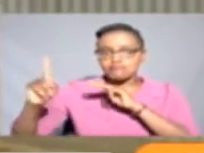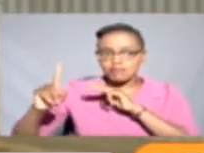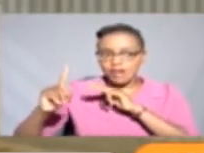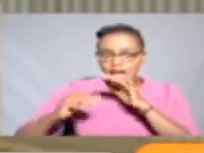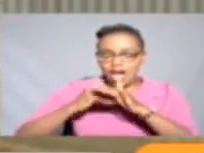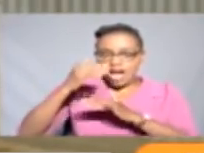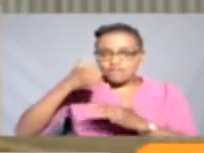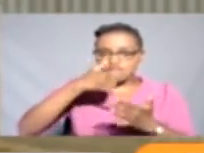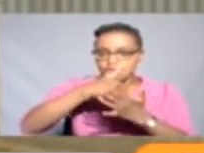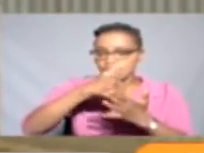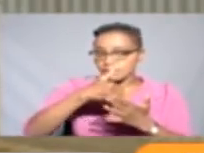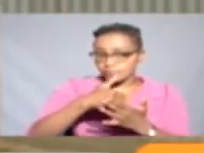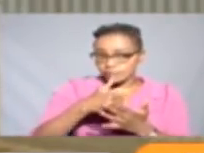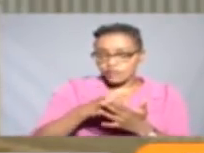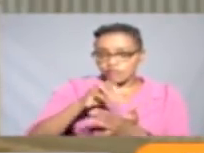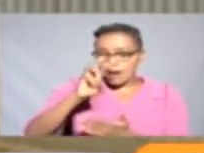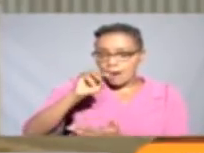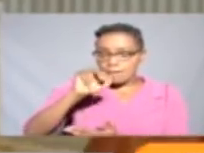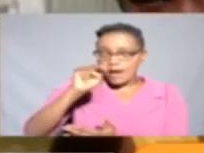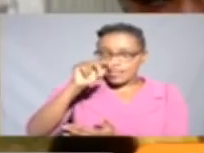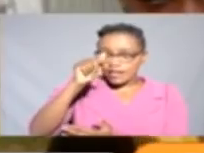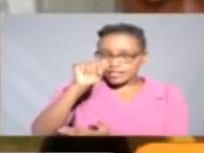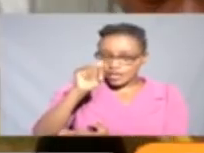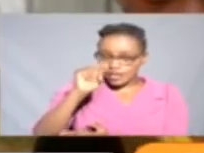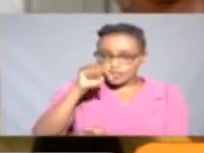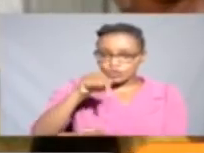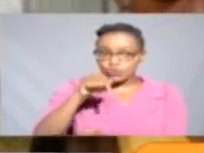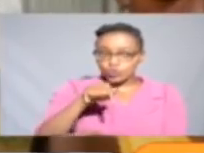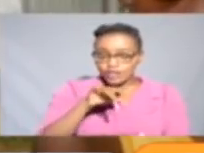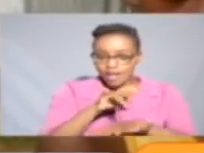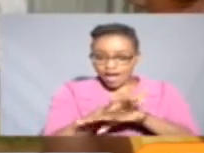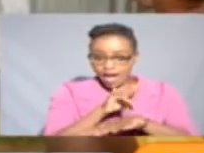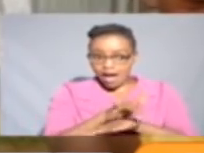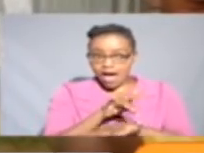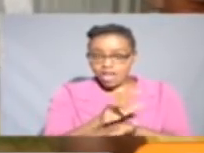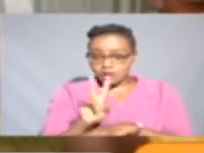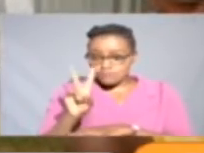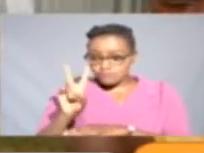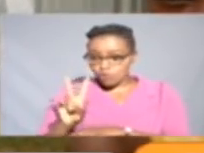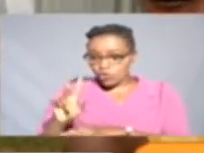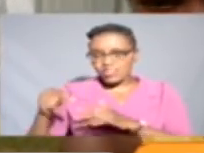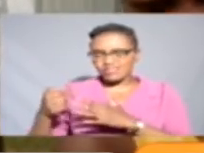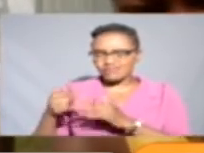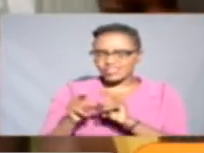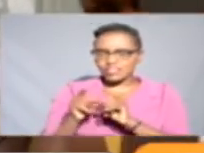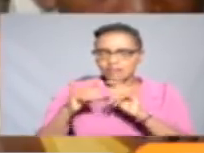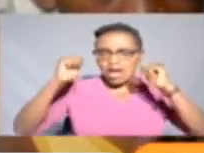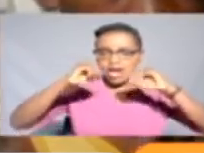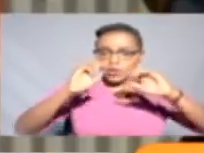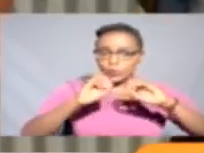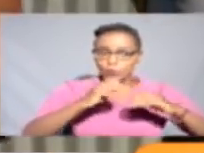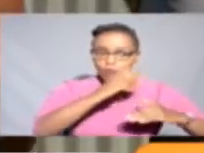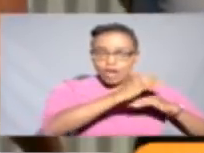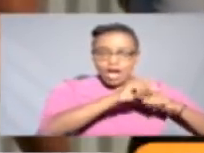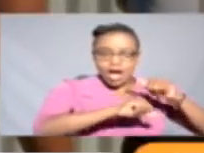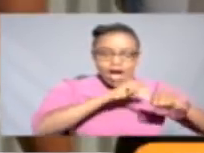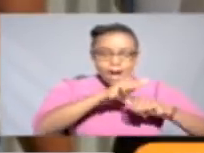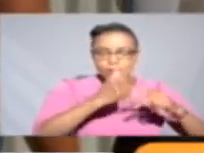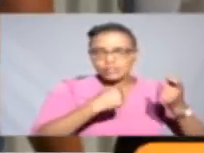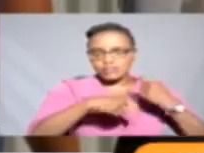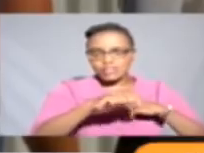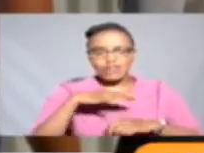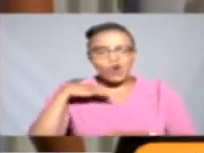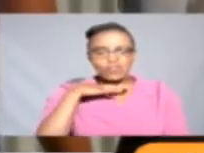na mauaji katika mtaa wa Manyata mapema leo. Inadaiwa kuwa wawili hao walitofautiana na jirani yao kuhusu uzoaji taka, na